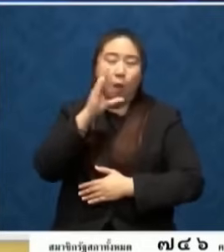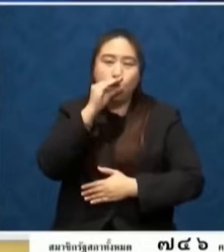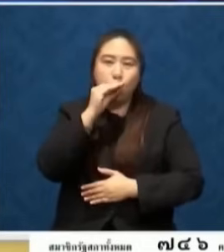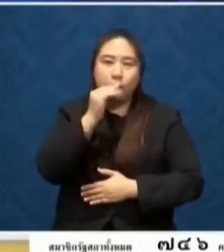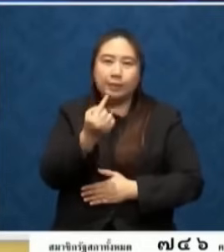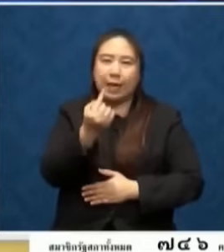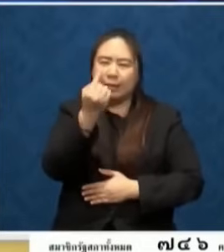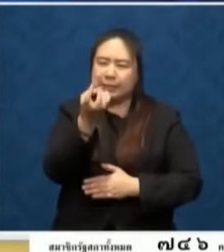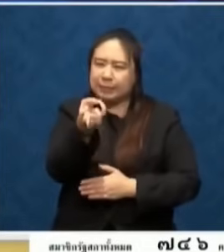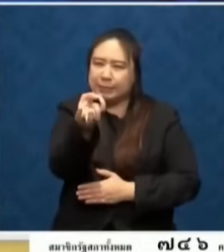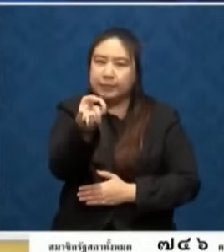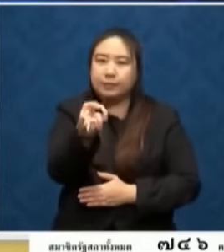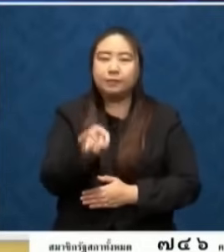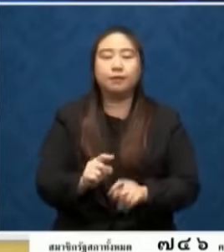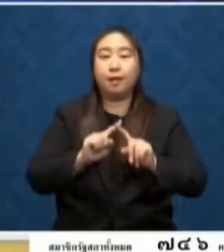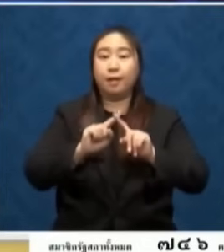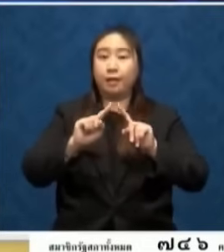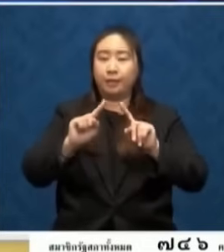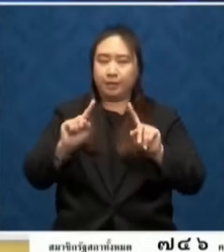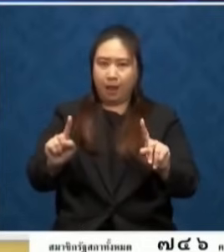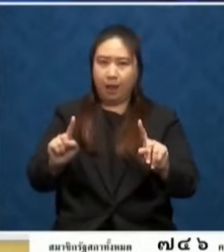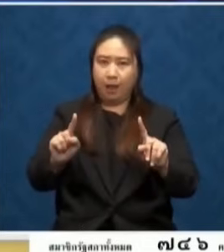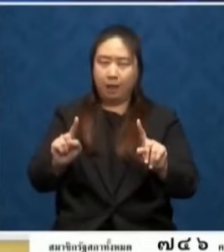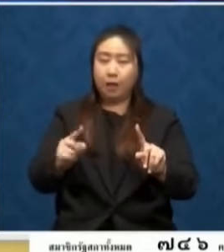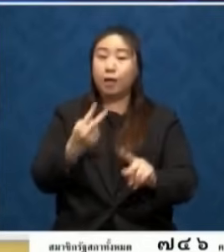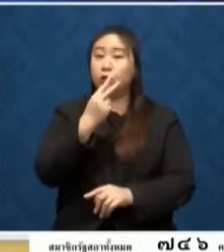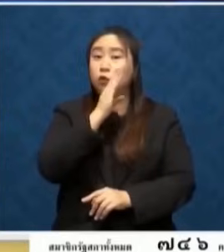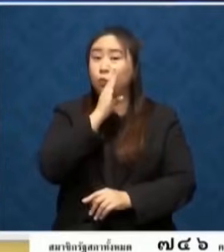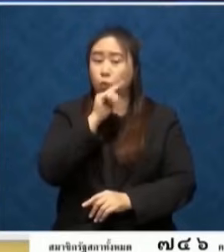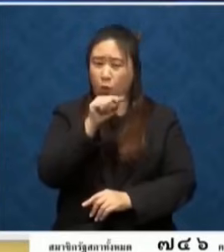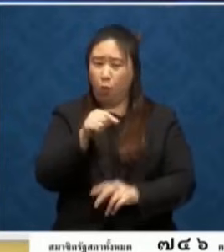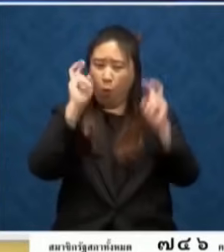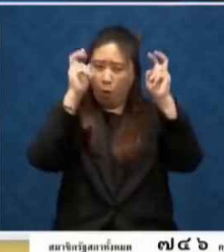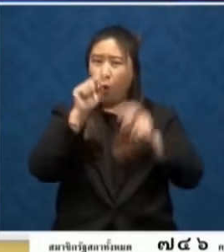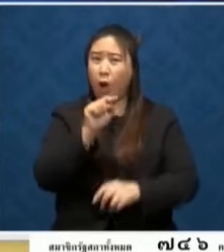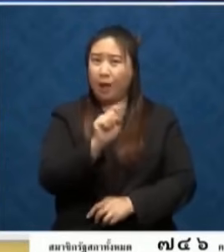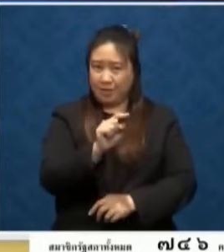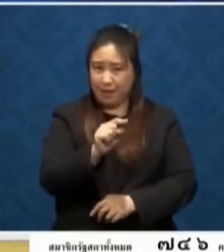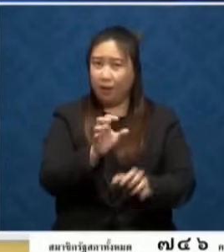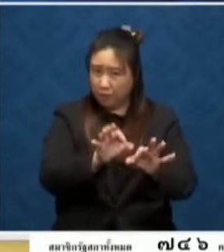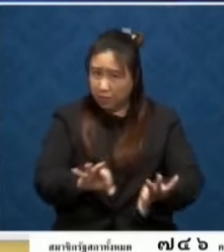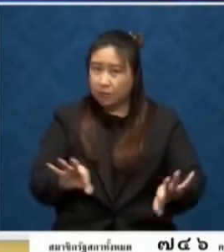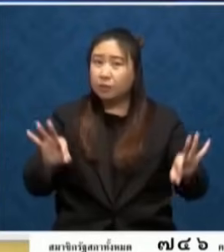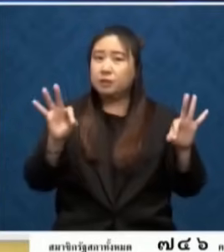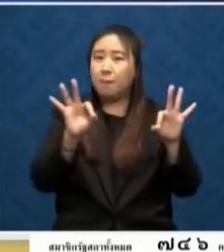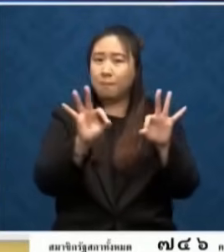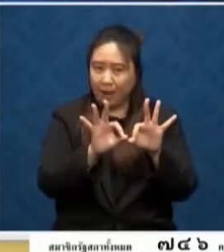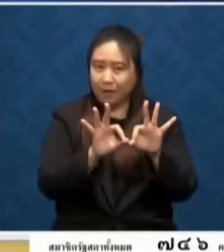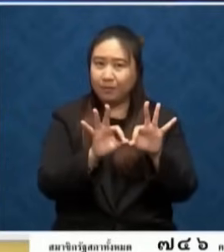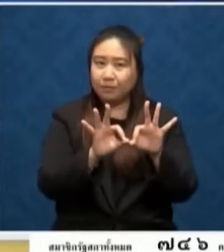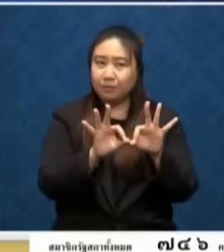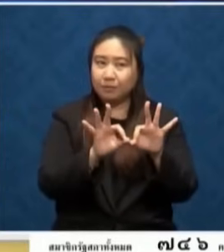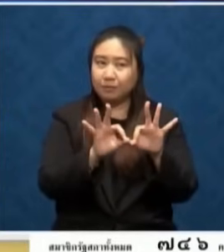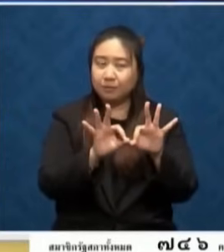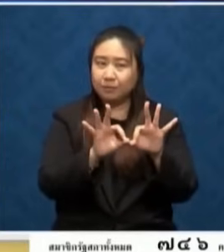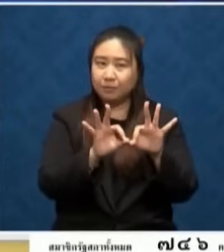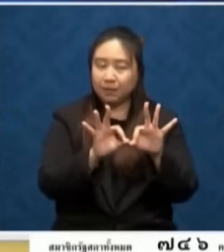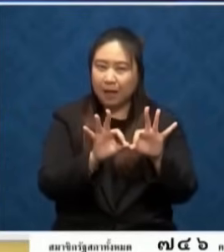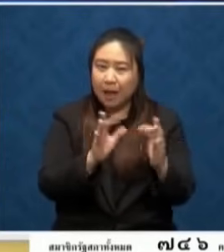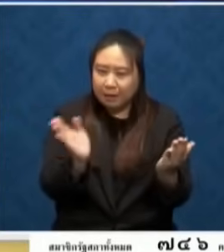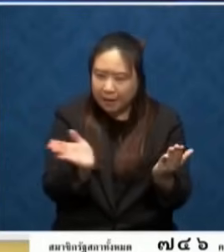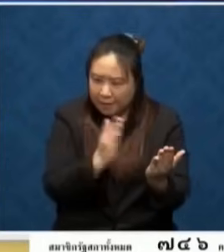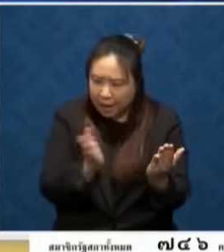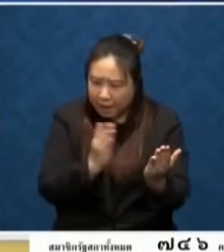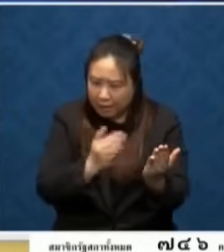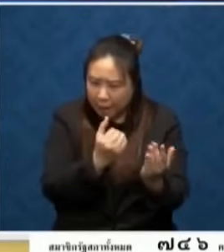กน้อยตอนนี้ยุ่งไหมถ้าเราเห็นว่าเรื่องที่สำคัญหนึ่งข้อใดใน14หน้า